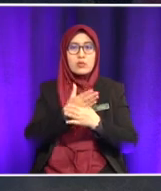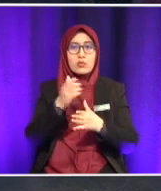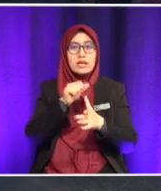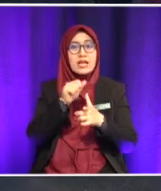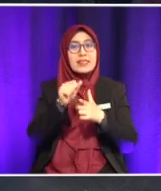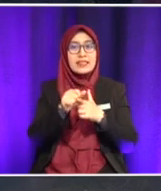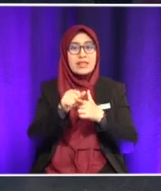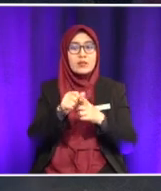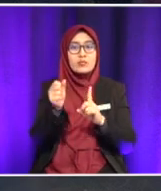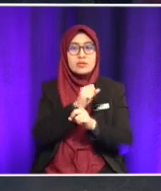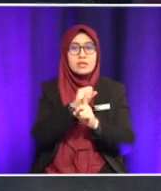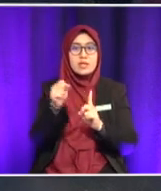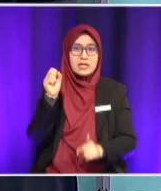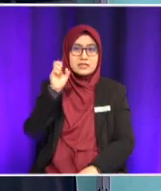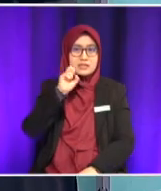sebelumnya